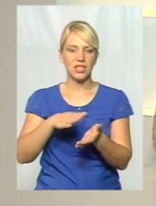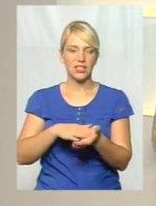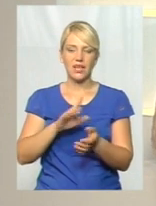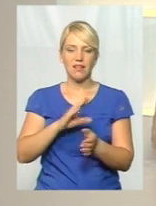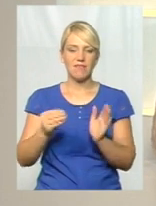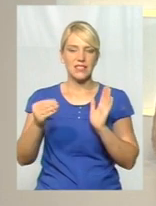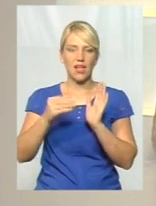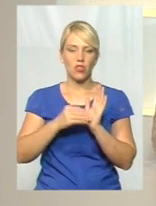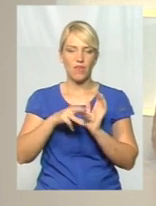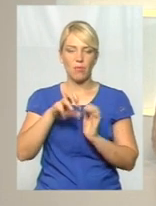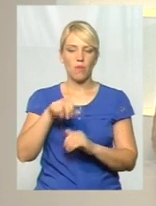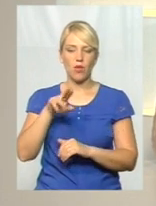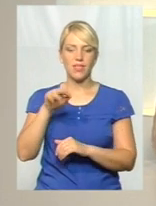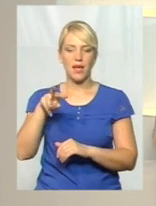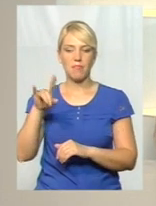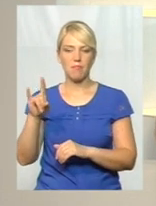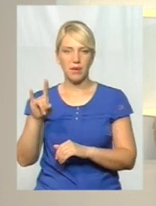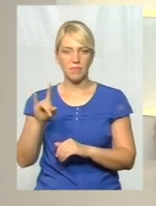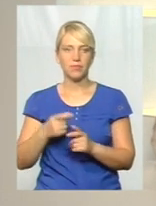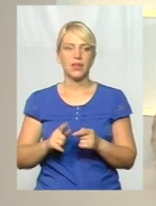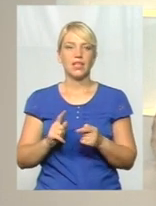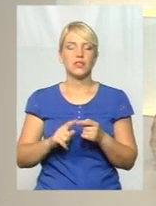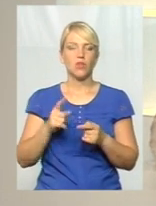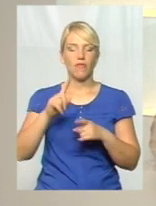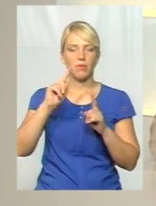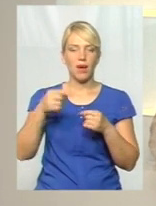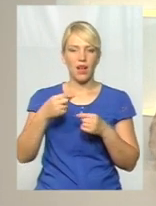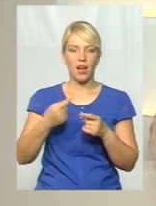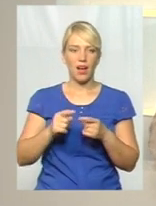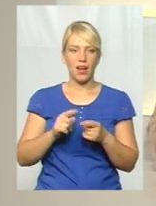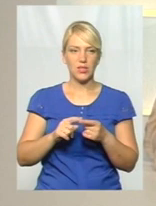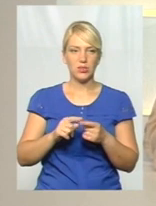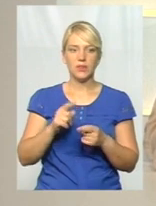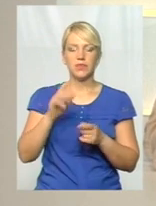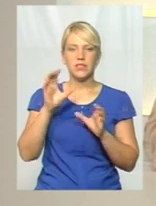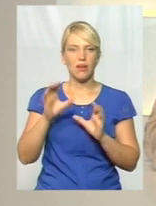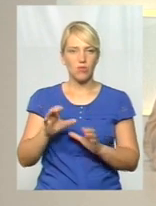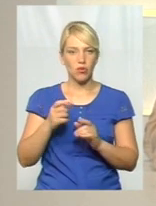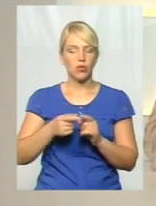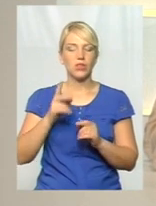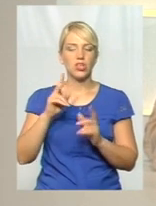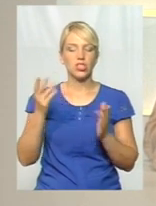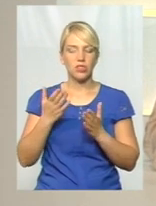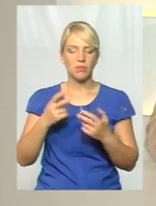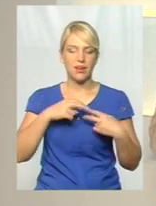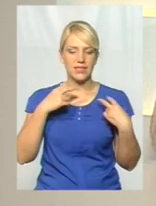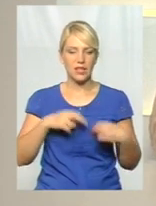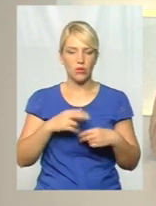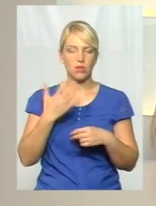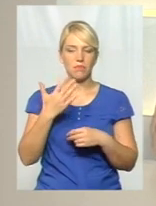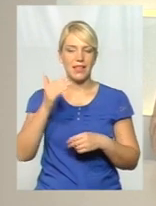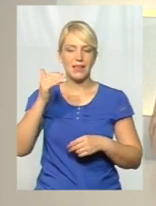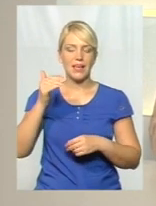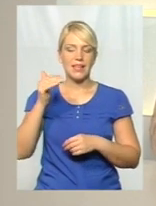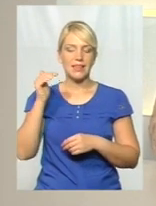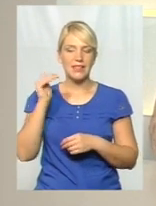цього вимагає постанова держрегулятора у сферах енергетики і комунальних послуг. Чим ризикують понад 5 тисяч підприємств області